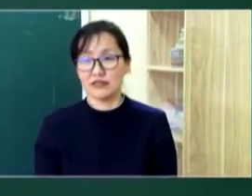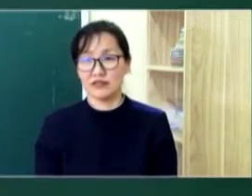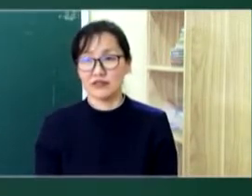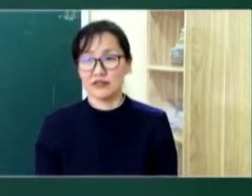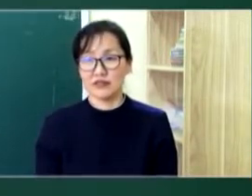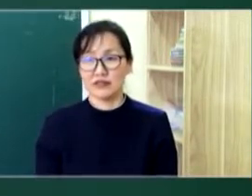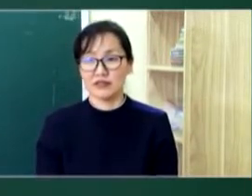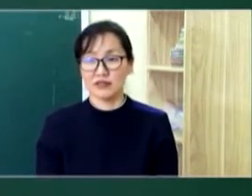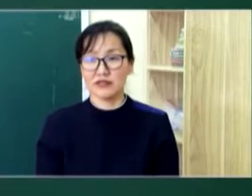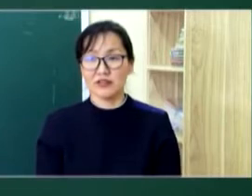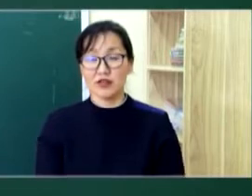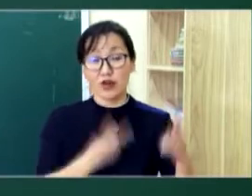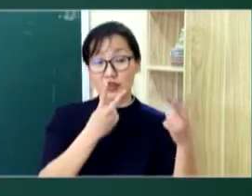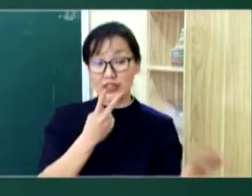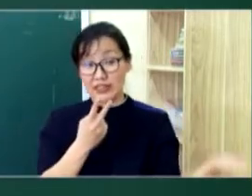10.3.